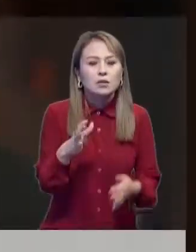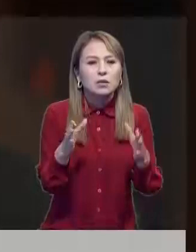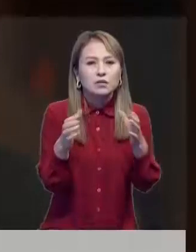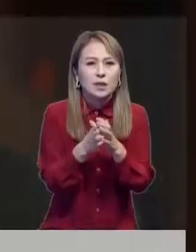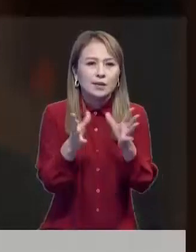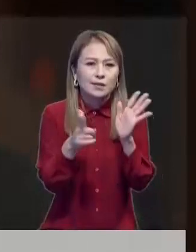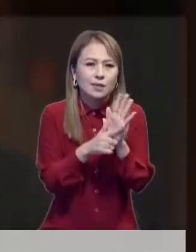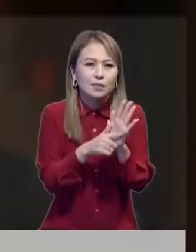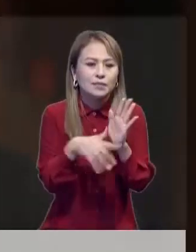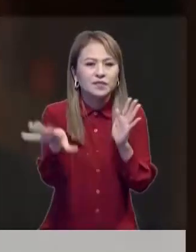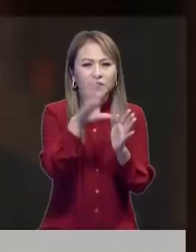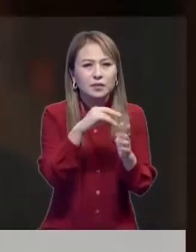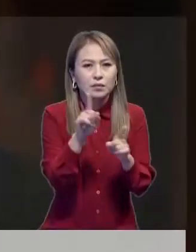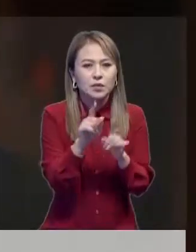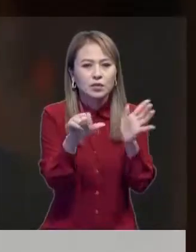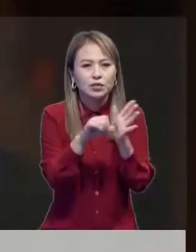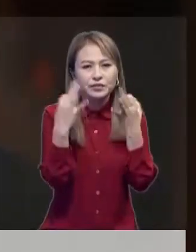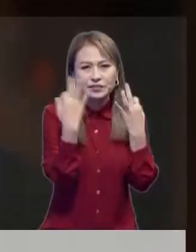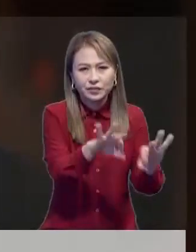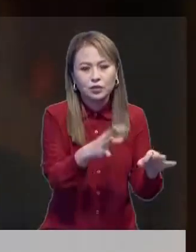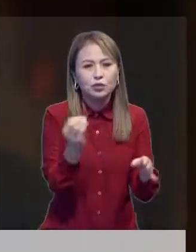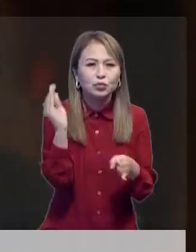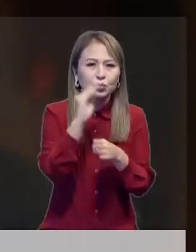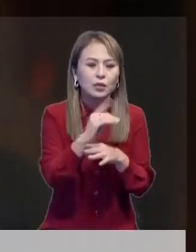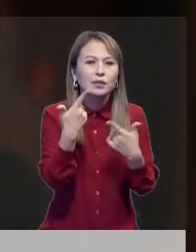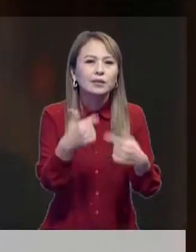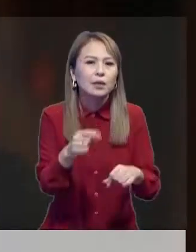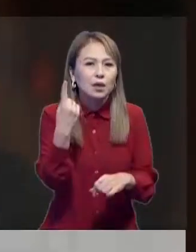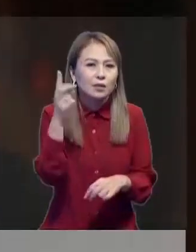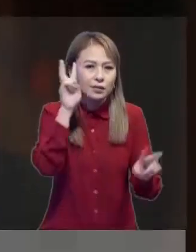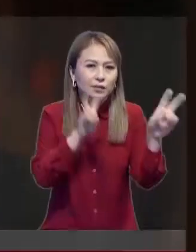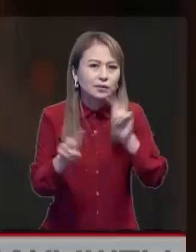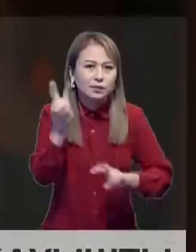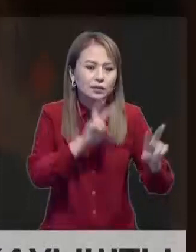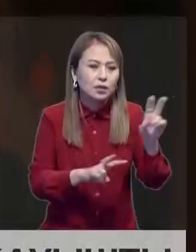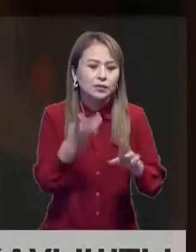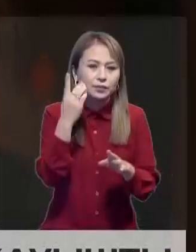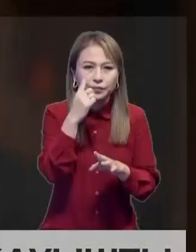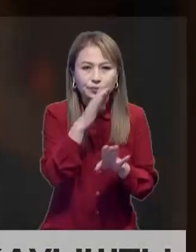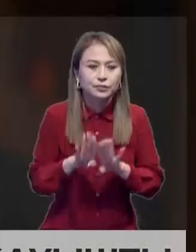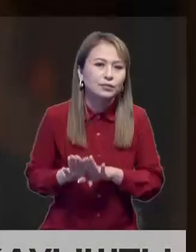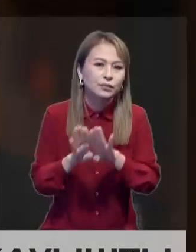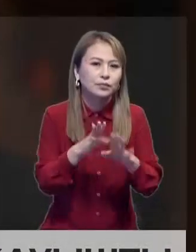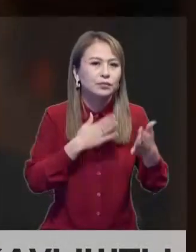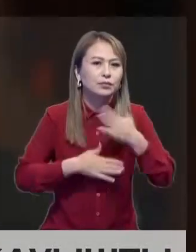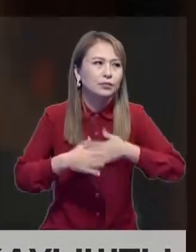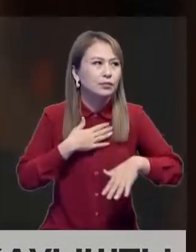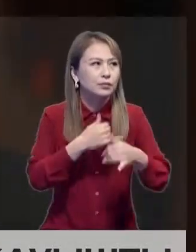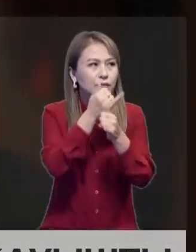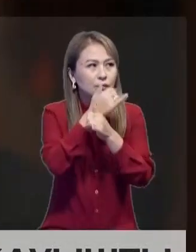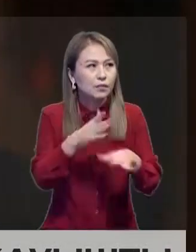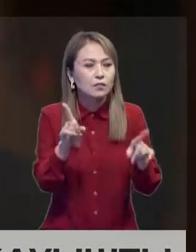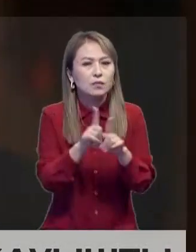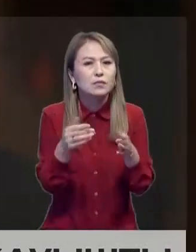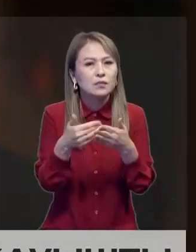бірде адамды тұтқынға алды. Оның 6-ауын босатты. Енді тағы біреуінің қайда екені белгісіз. 4 көзіміз түгелденбей, еш қуана алмаймыз. Алайда бұған